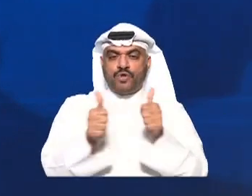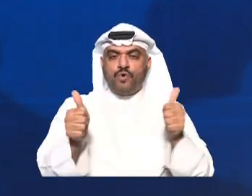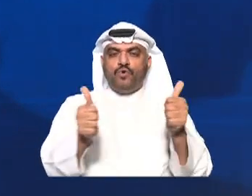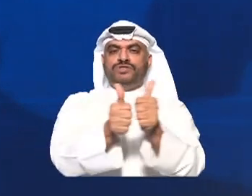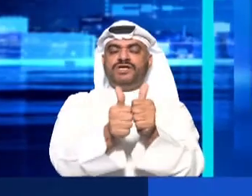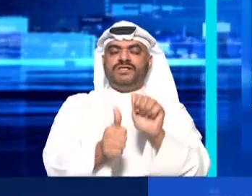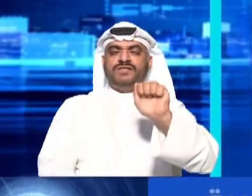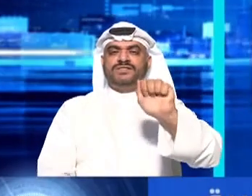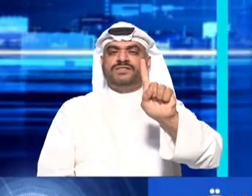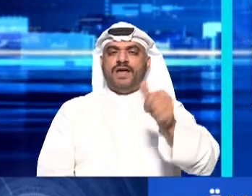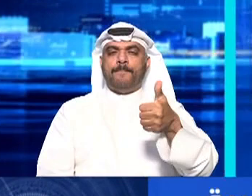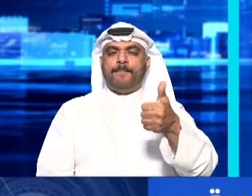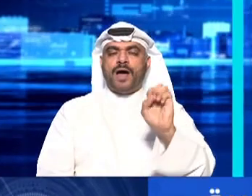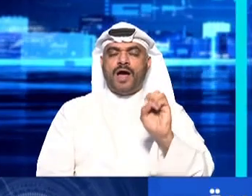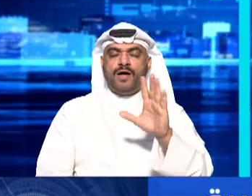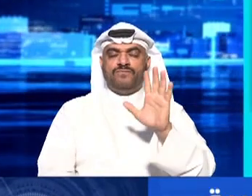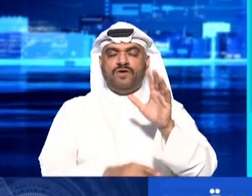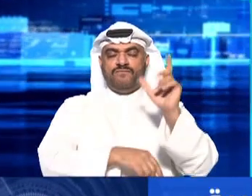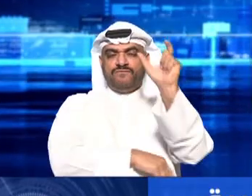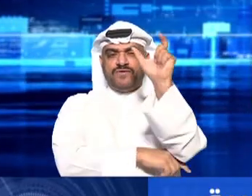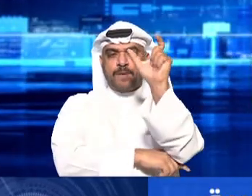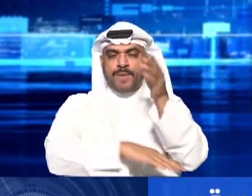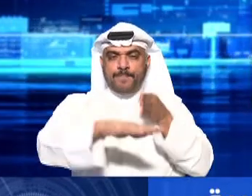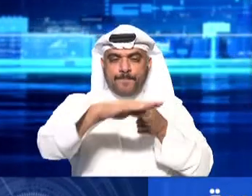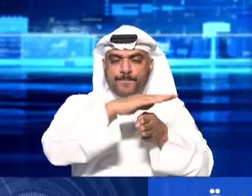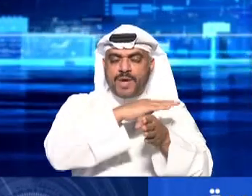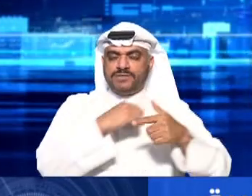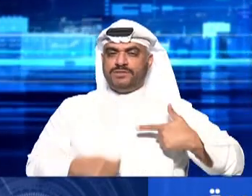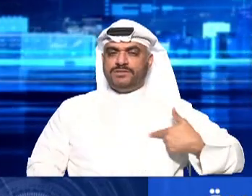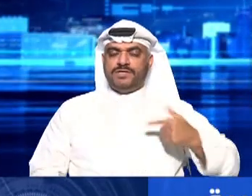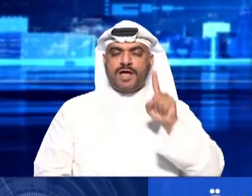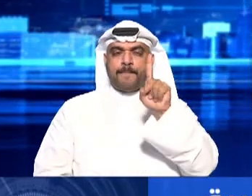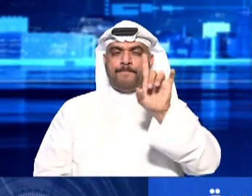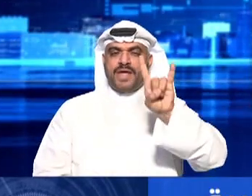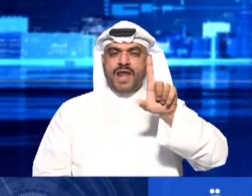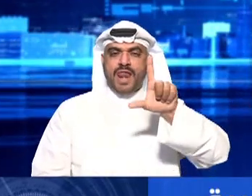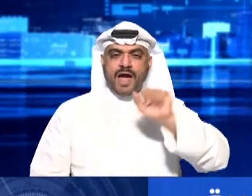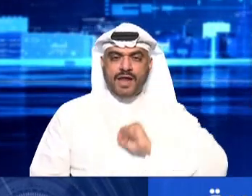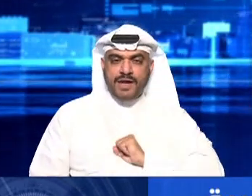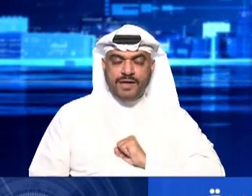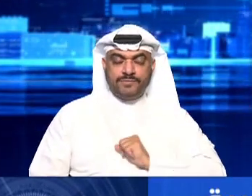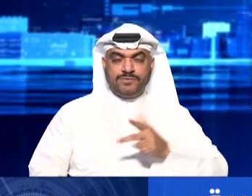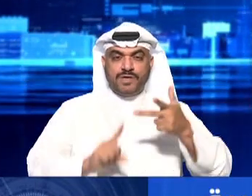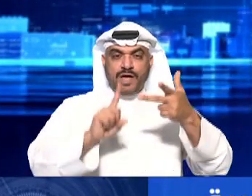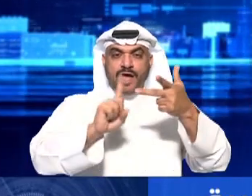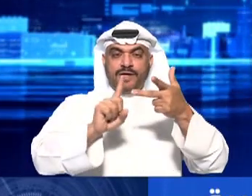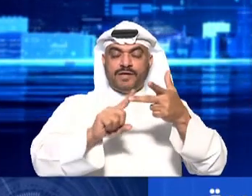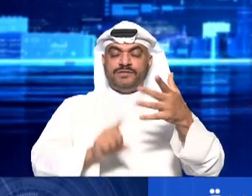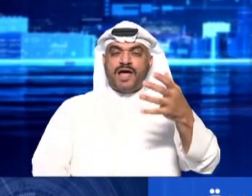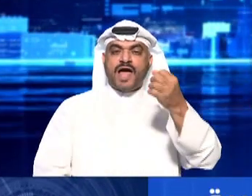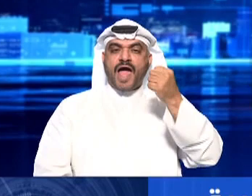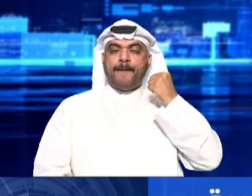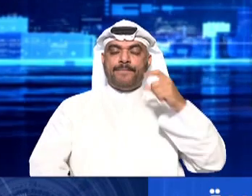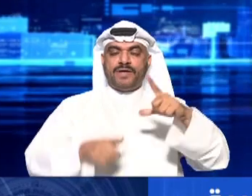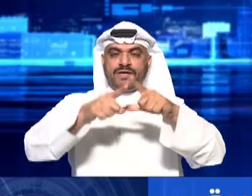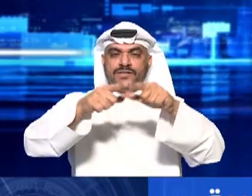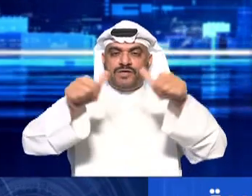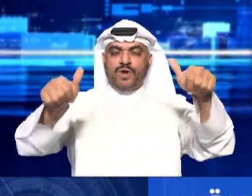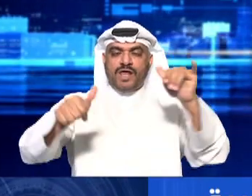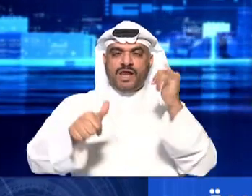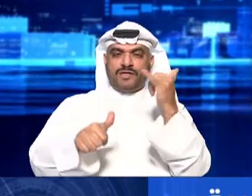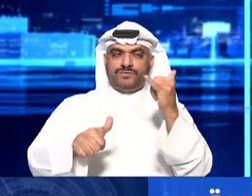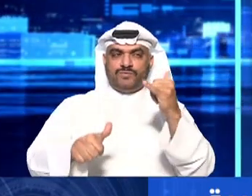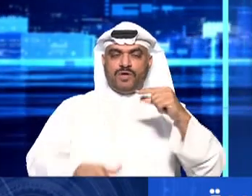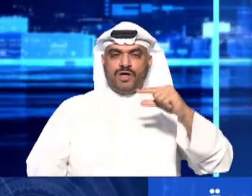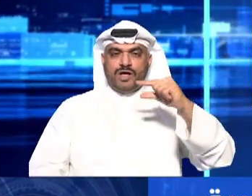الكرام في مسجد بلال بن رباح عصر اليوم معالي أمين عام مجلس التعاون لدول الخليج العربية